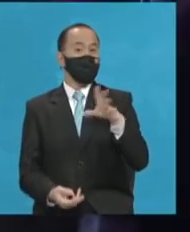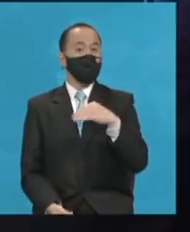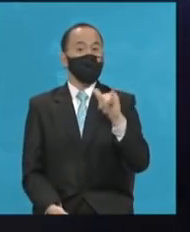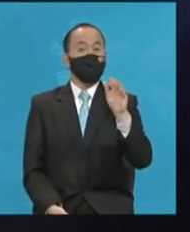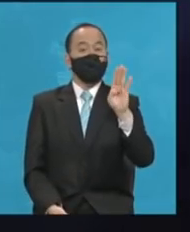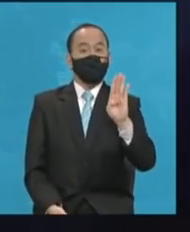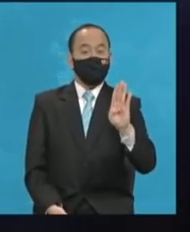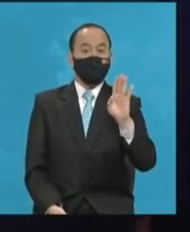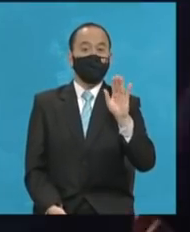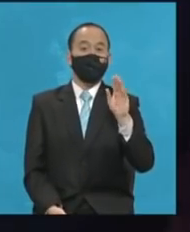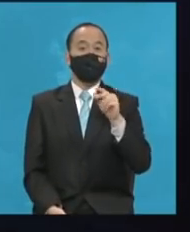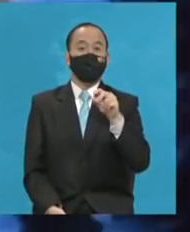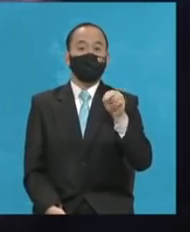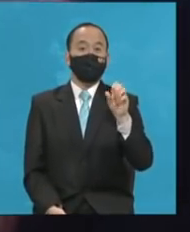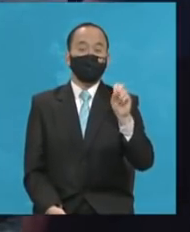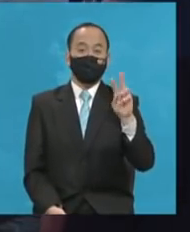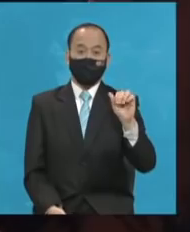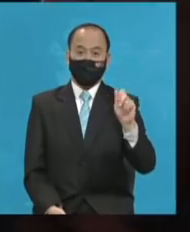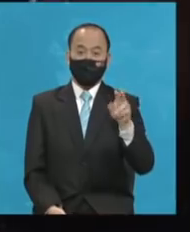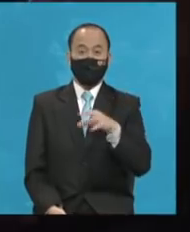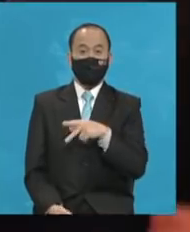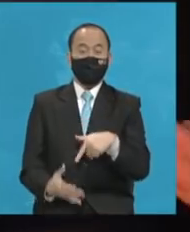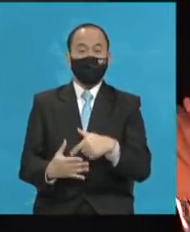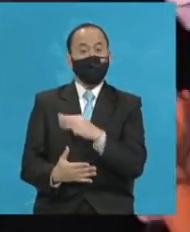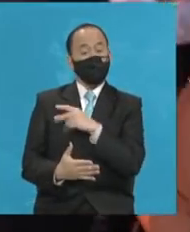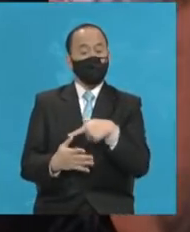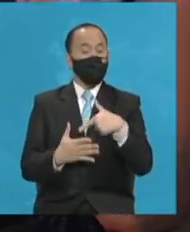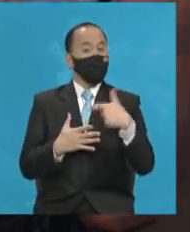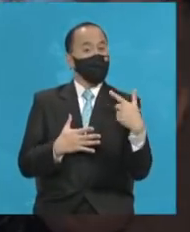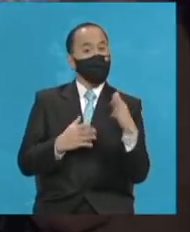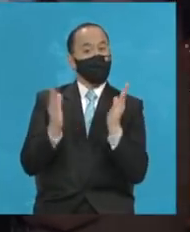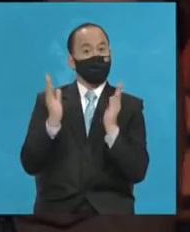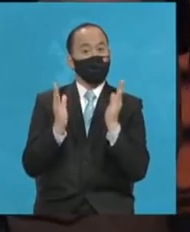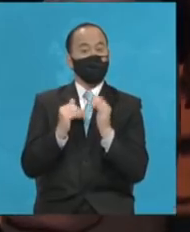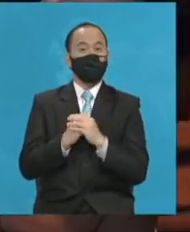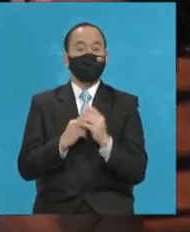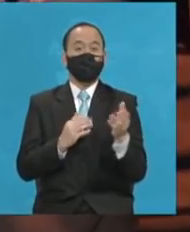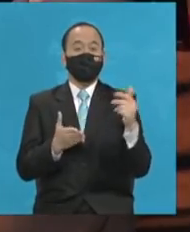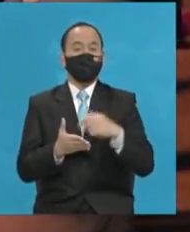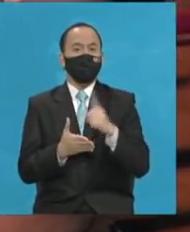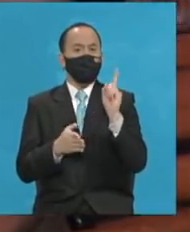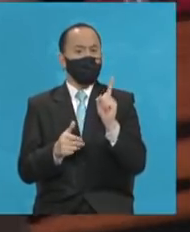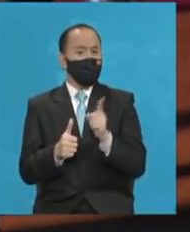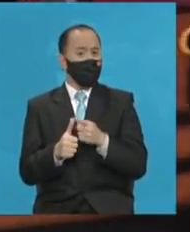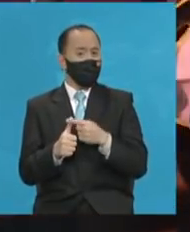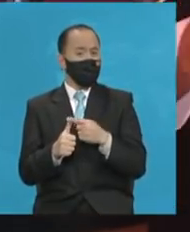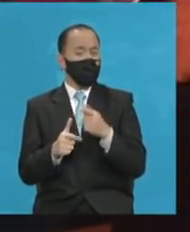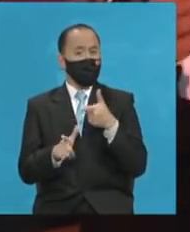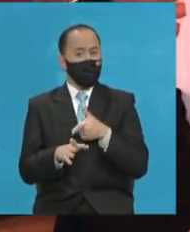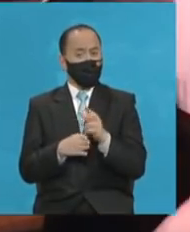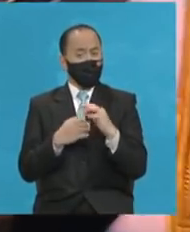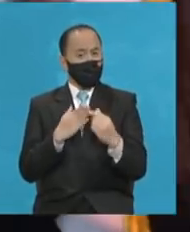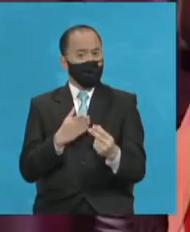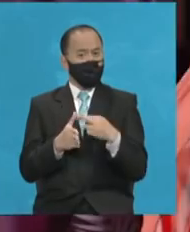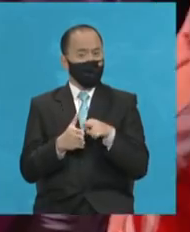seventeen Abdulloh menteri luar negeri ini merupakan lawatan resmi pertama yang amat hormat keanekar Brunei Darussalam sejak